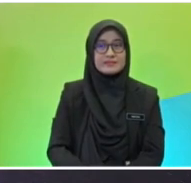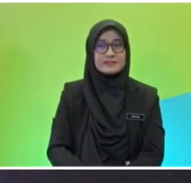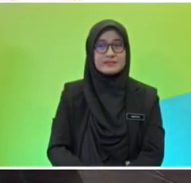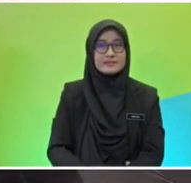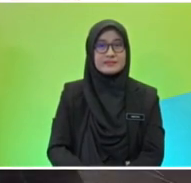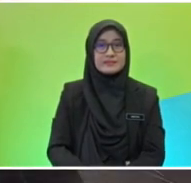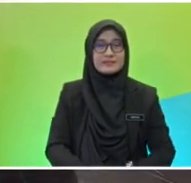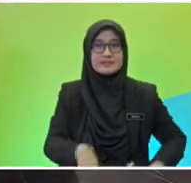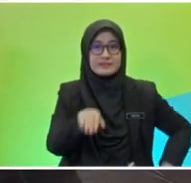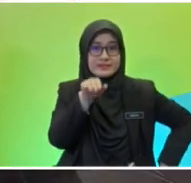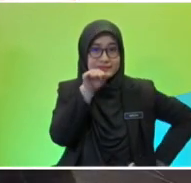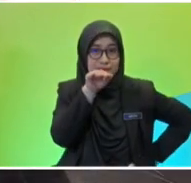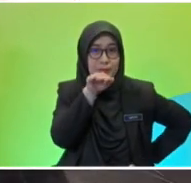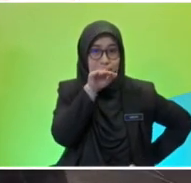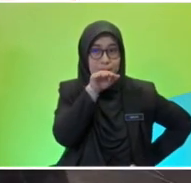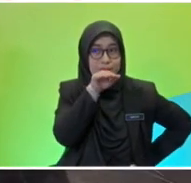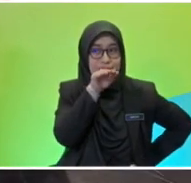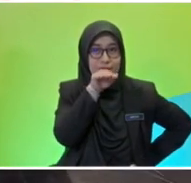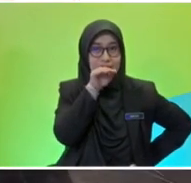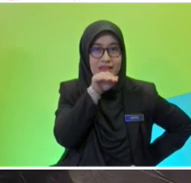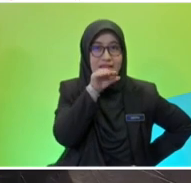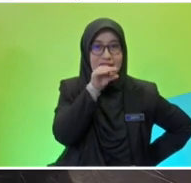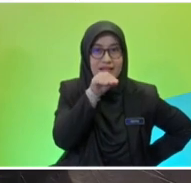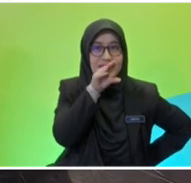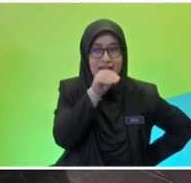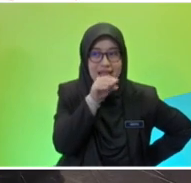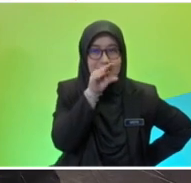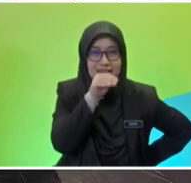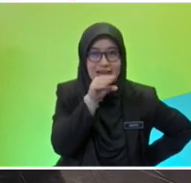Ya. Tapi cara jalan tu tak kedek-kedek.